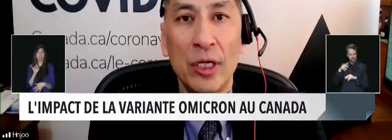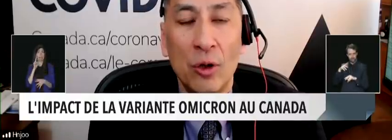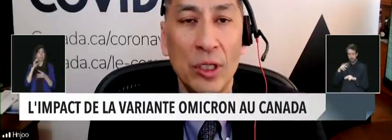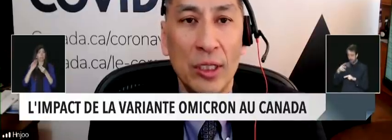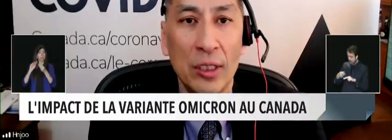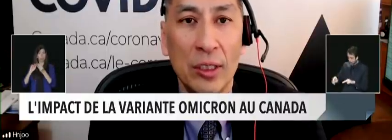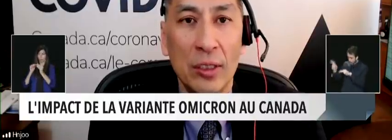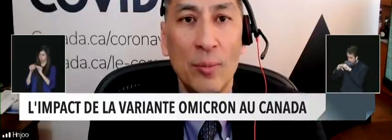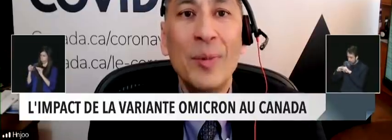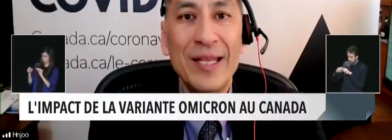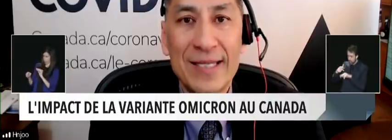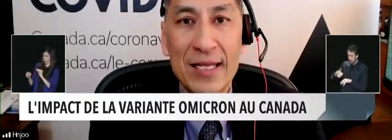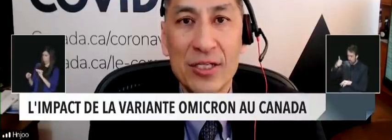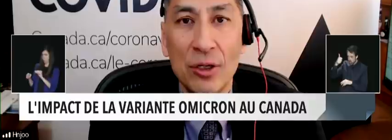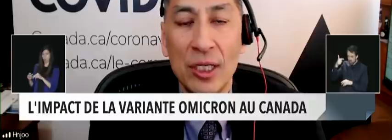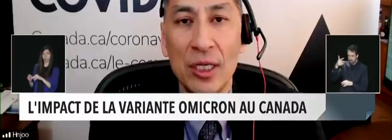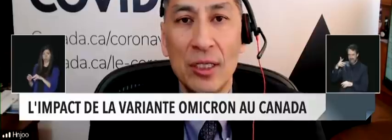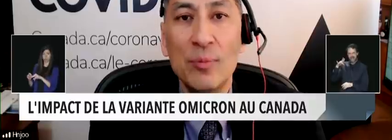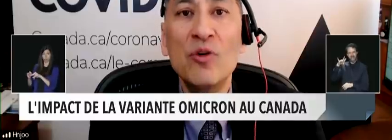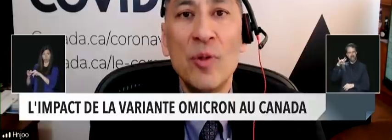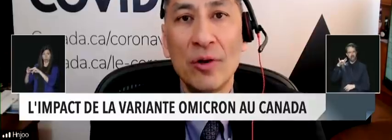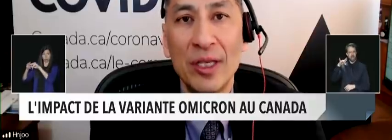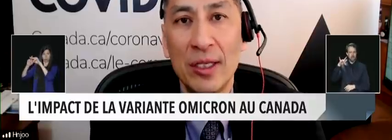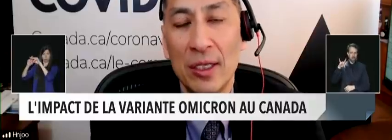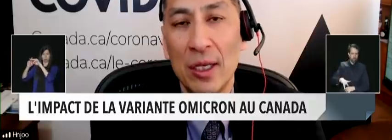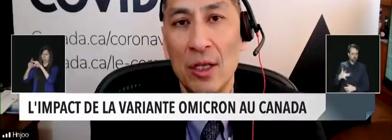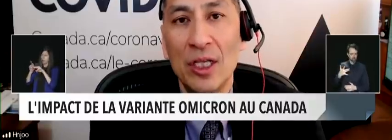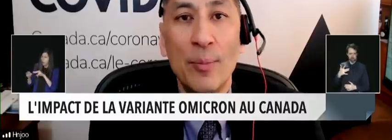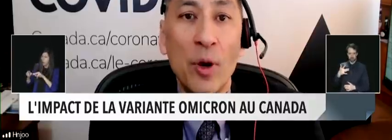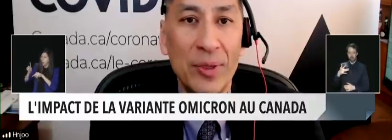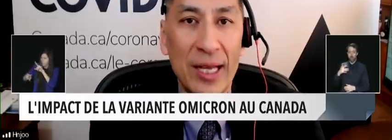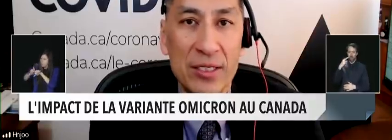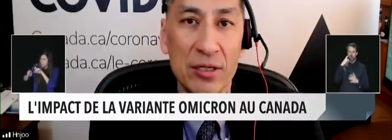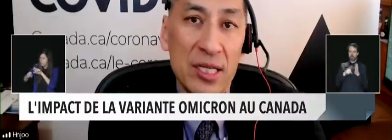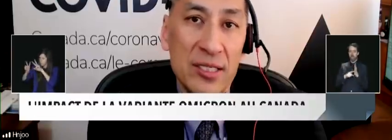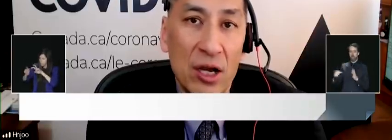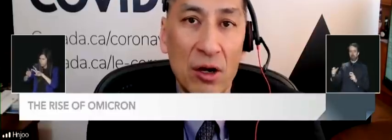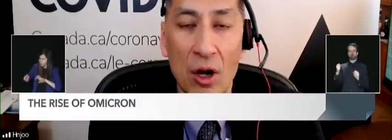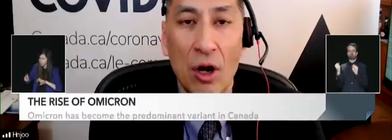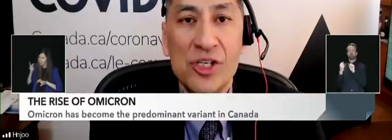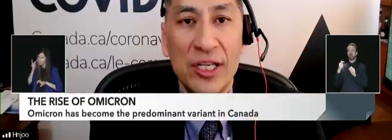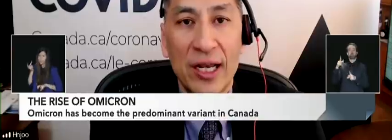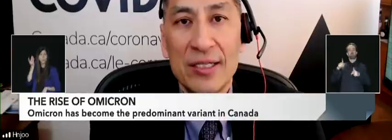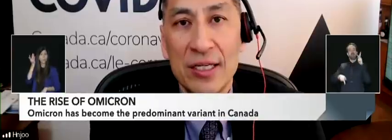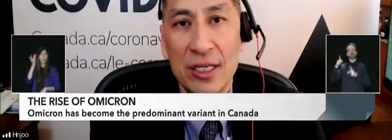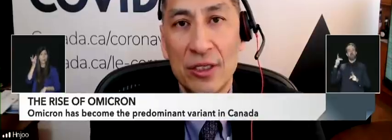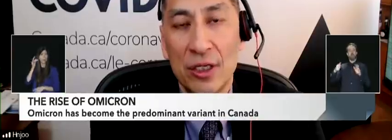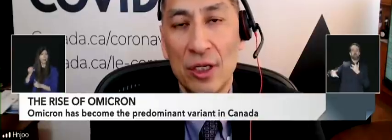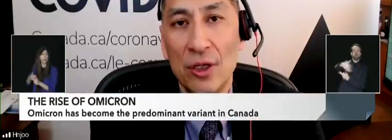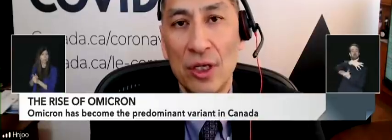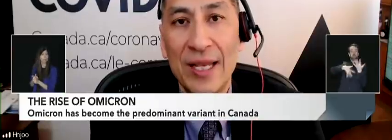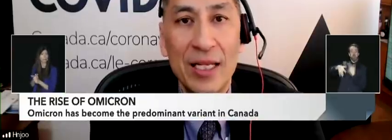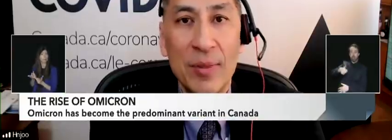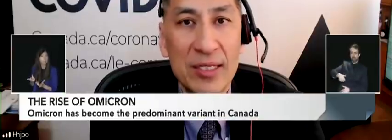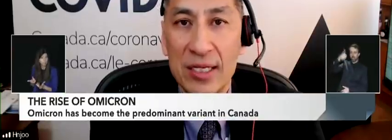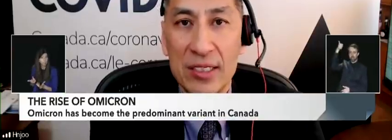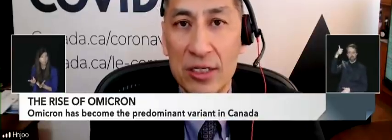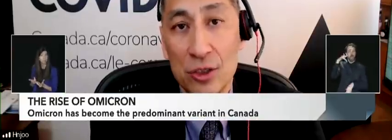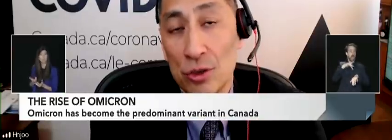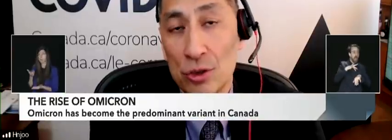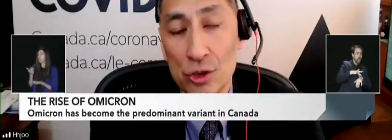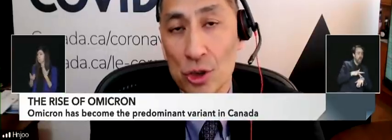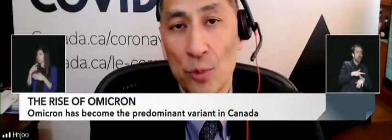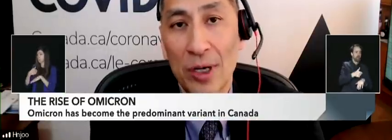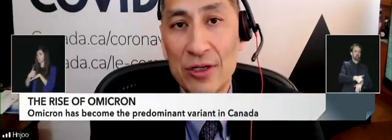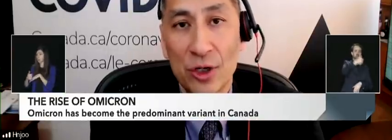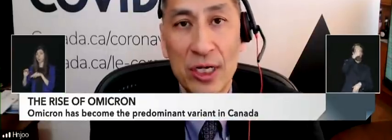le taux de mobilisation, les mouvements de la population. Ça,'est en général, c'est une aide,